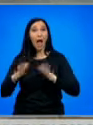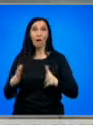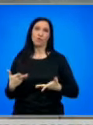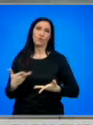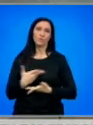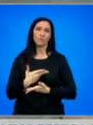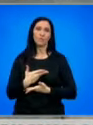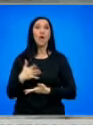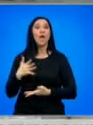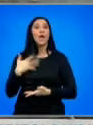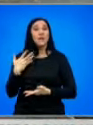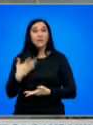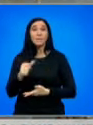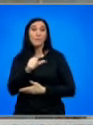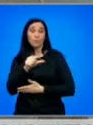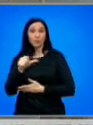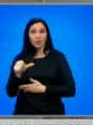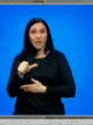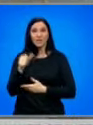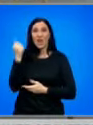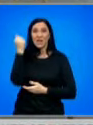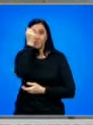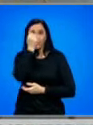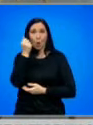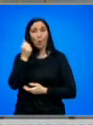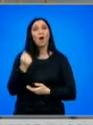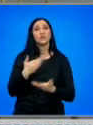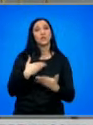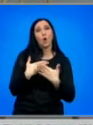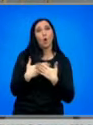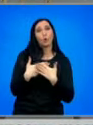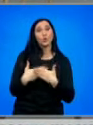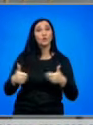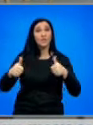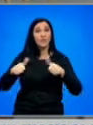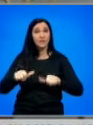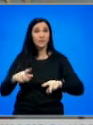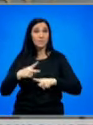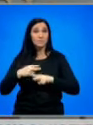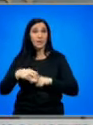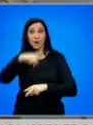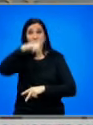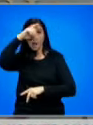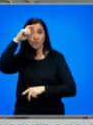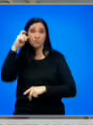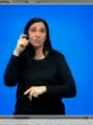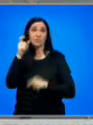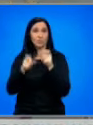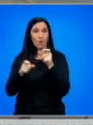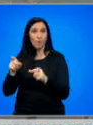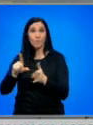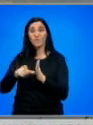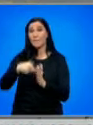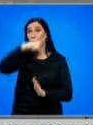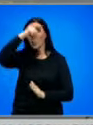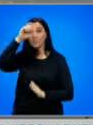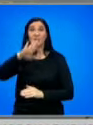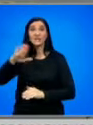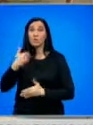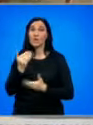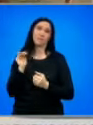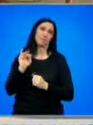необходимо. Искам изрично да подчертая, че спекулации относно фалити и спиране на топлоподаване по време на отоплителен сезон няма